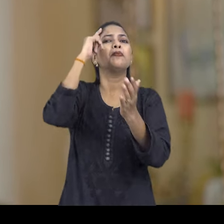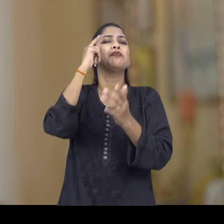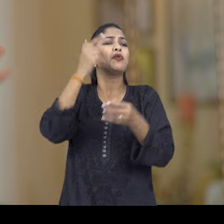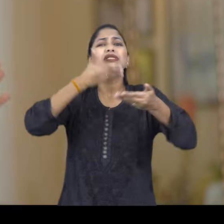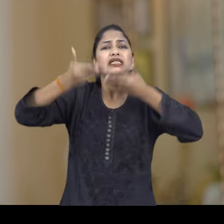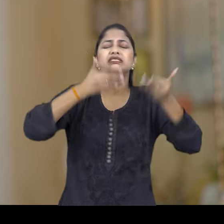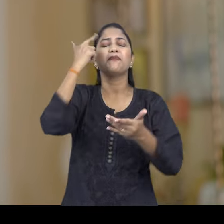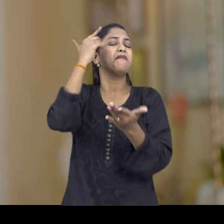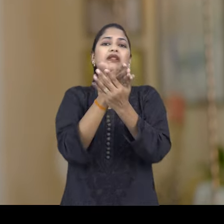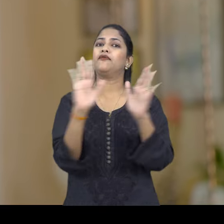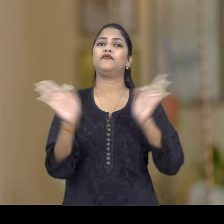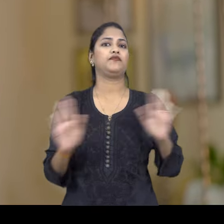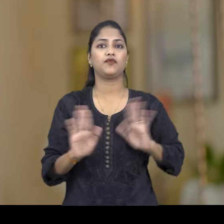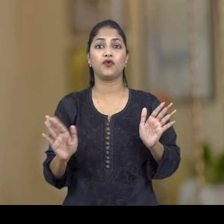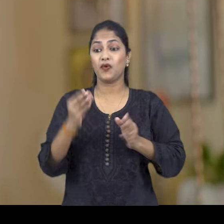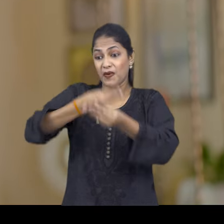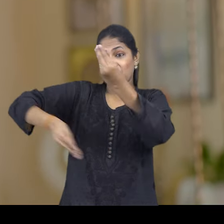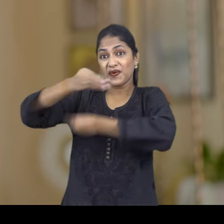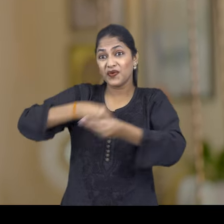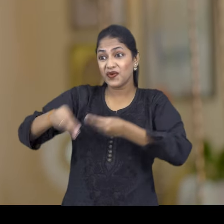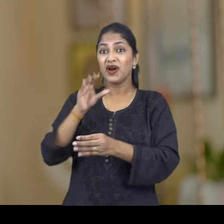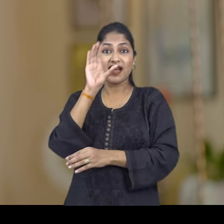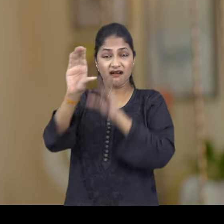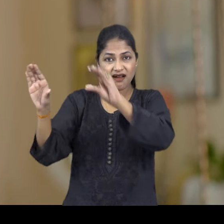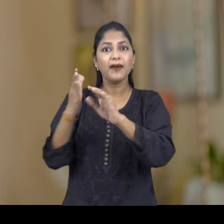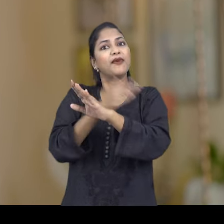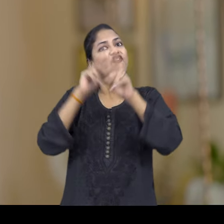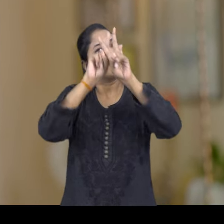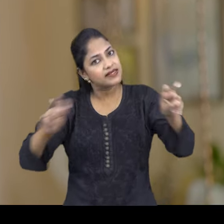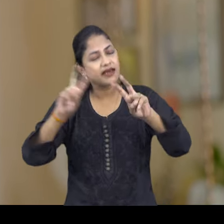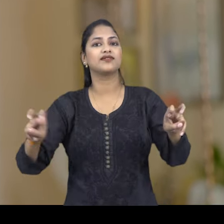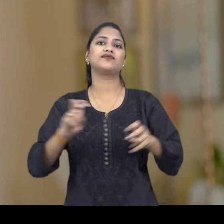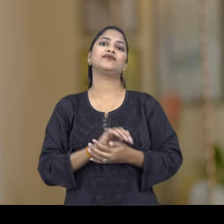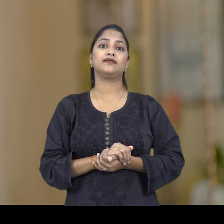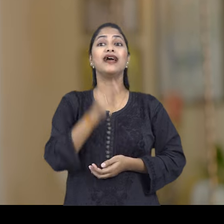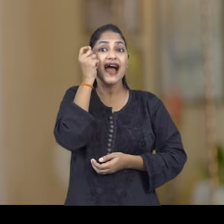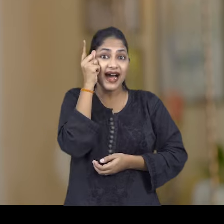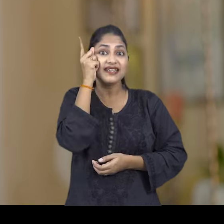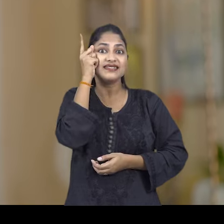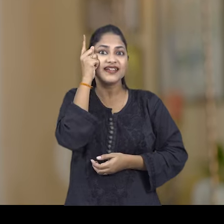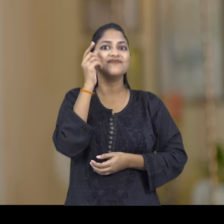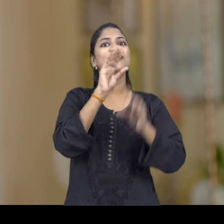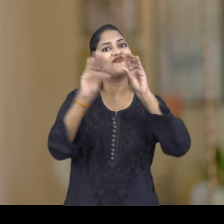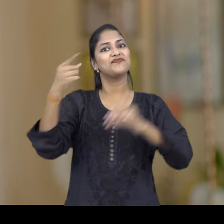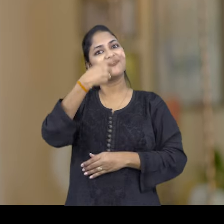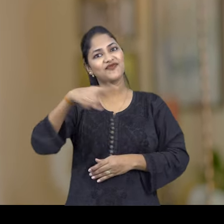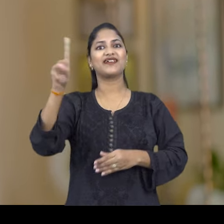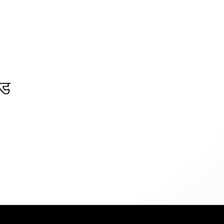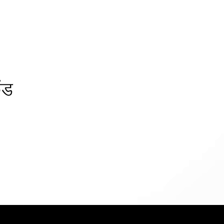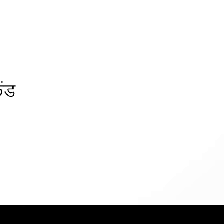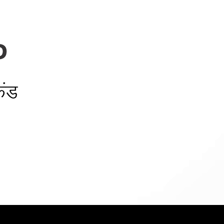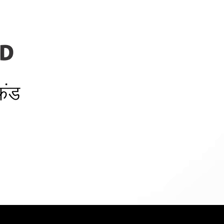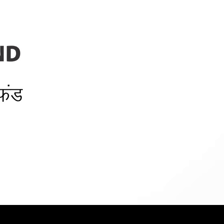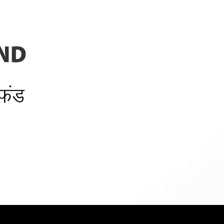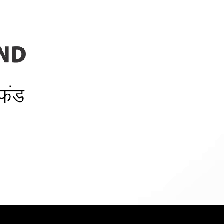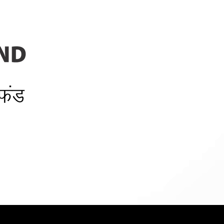विश्वास न करें ट्रेडिंग करने से पहले विसर्च जरूर करें समझतार बनें सही निवैश करें